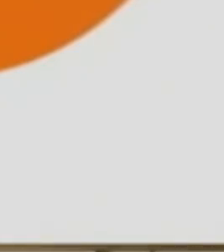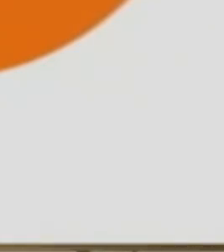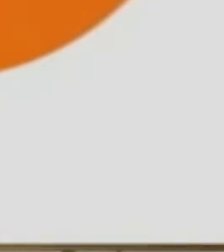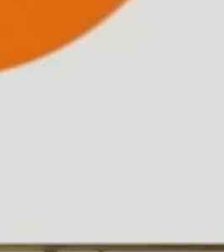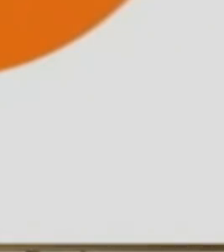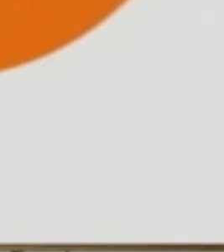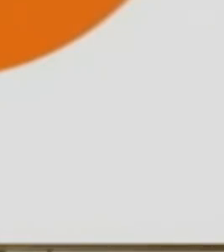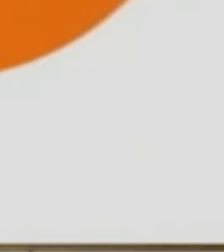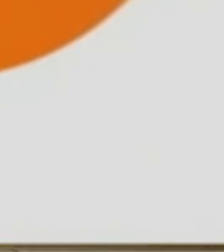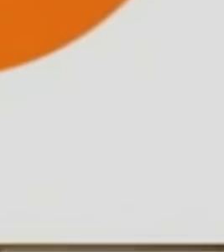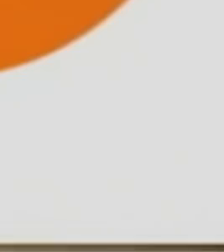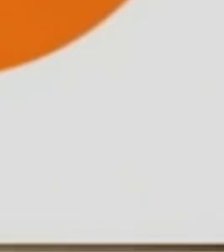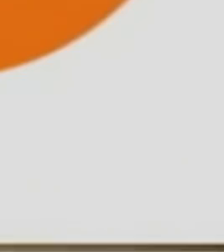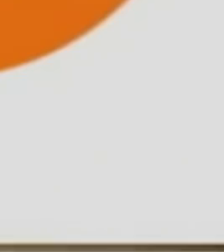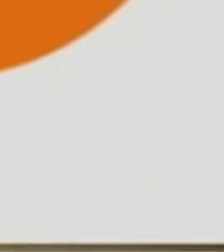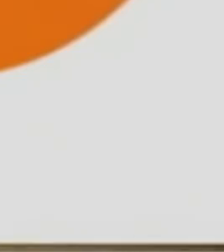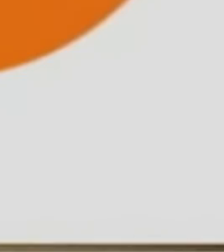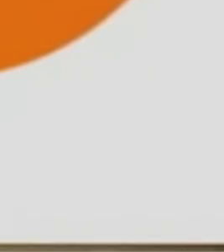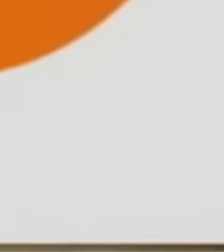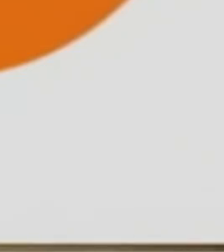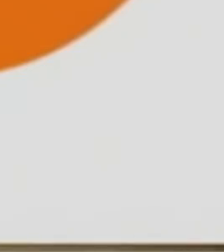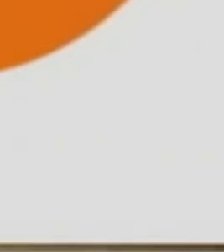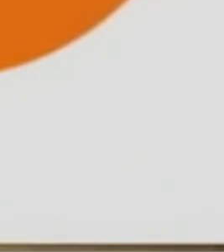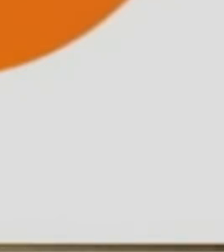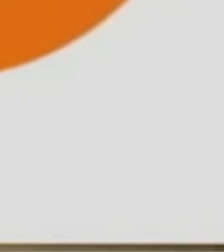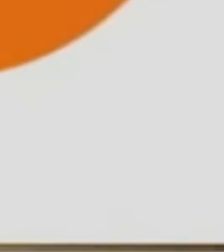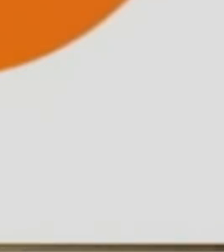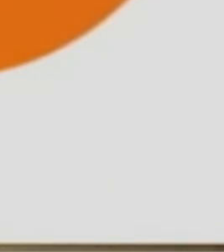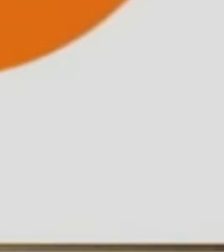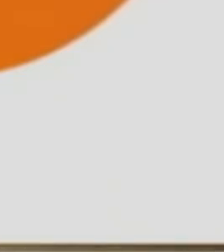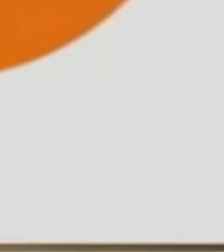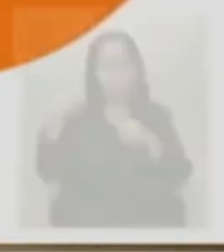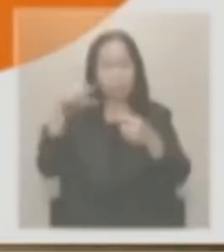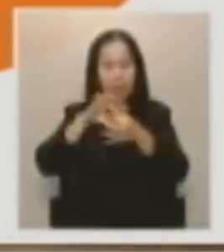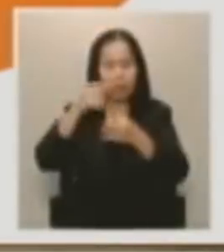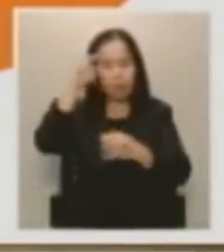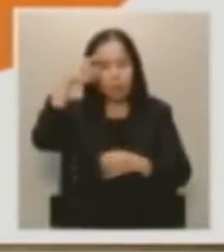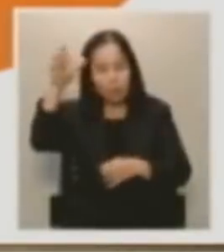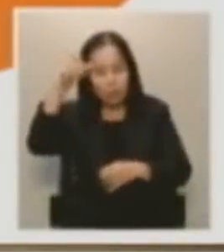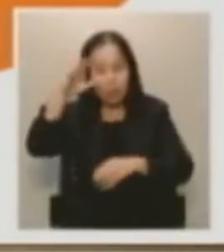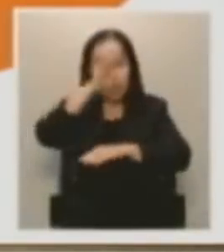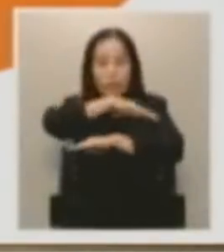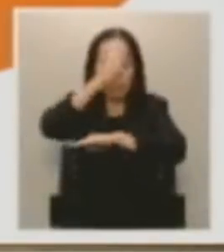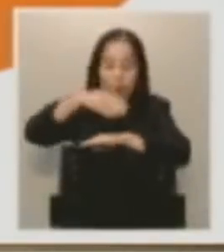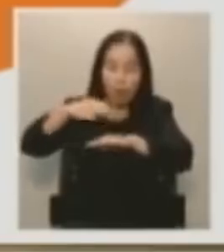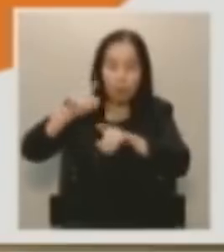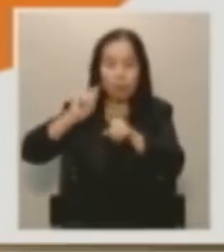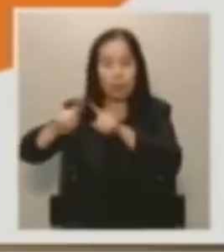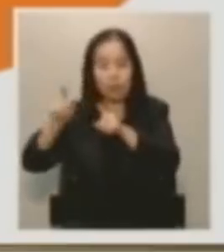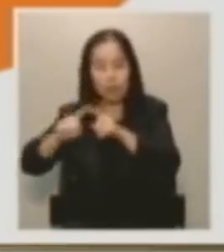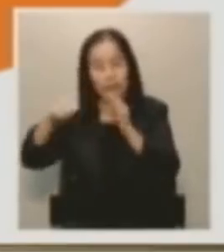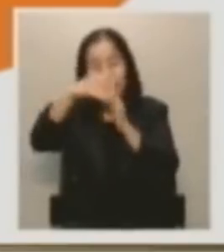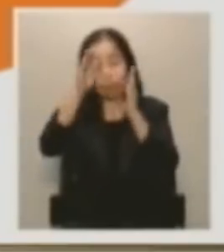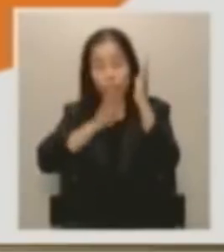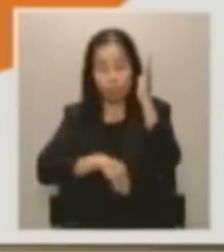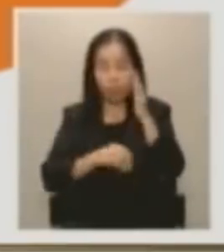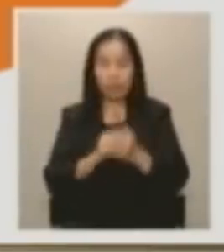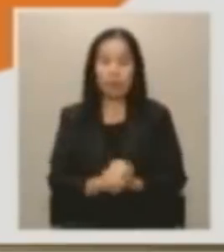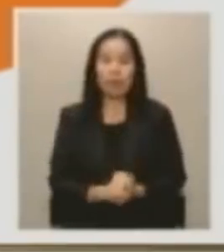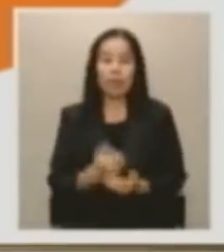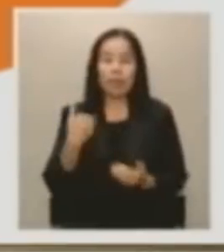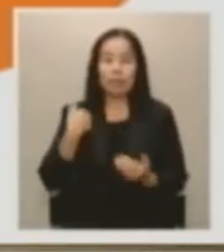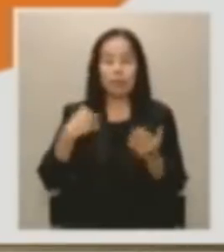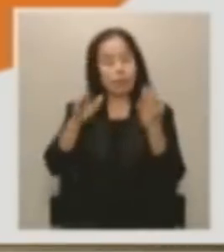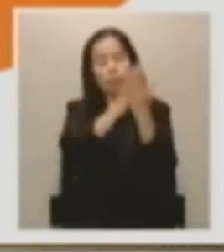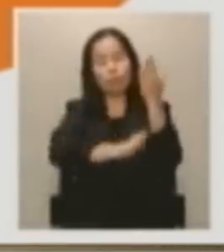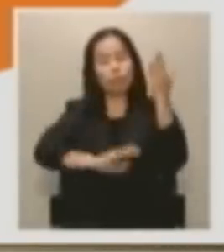จัดการเรียนการสอนในโรงเรียนพื้นที่สูงและถิ่นทุรกันดารโรงเรียนกลุ่มนี้เรียกว่าโรงเรียน Standalone ค่ะมีทั่วประเทศไท